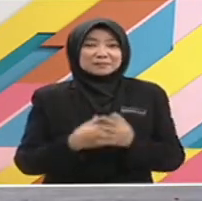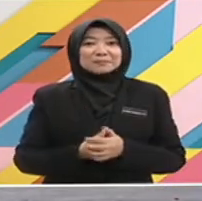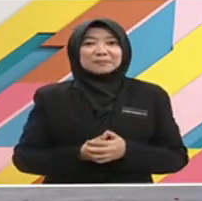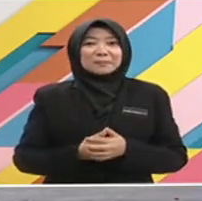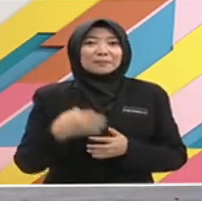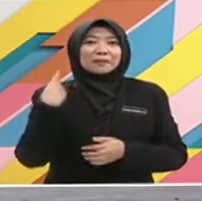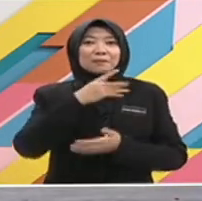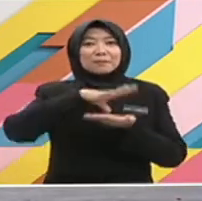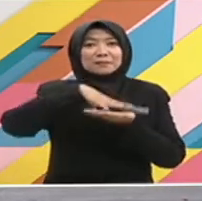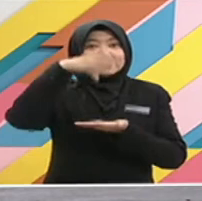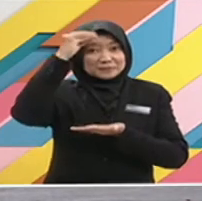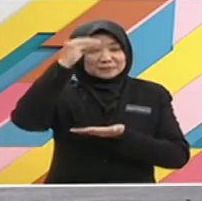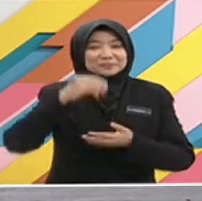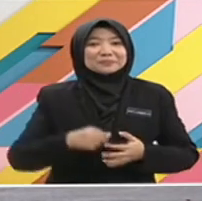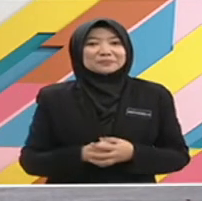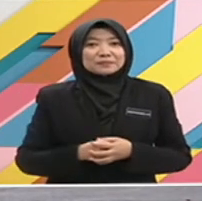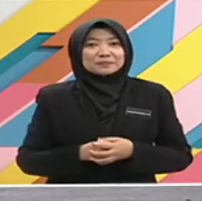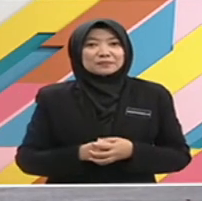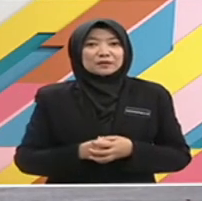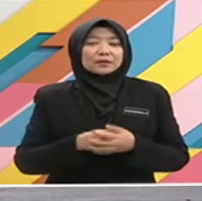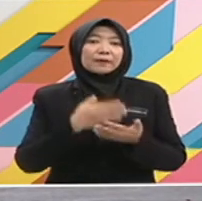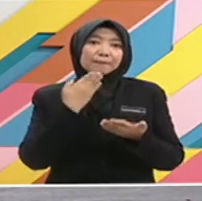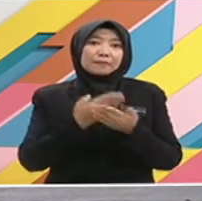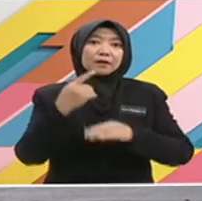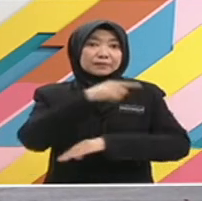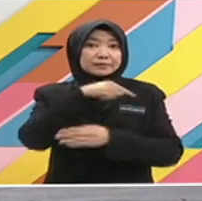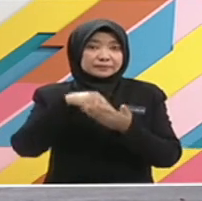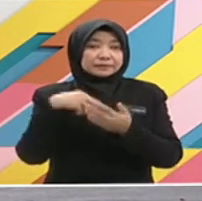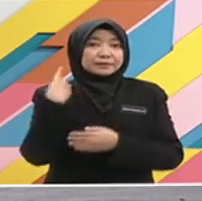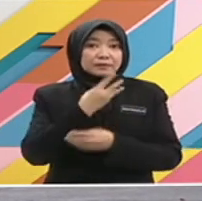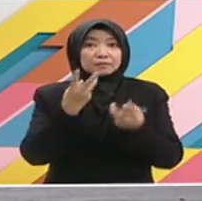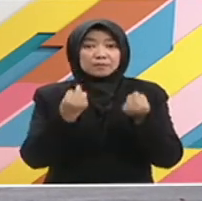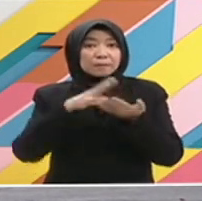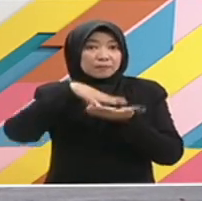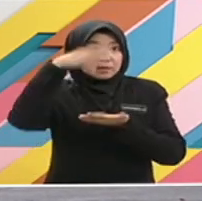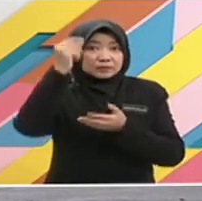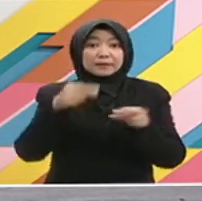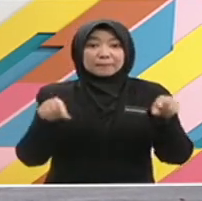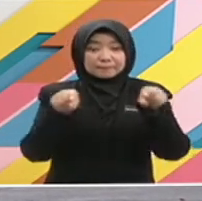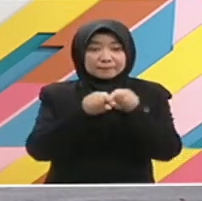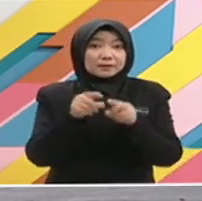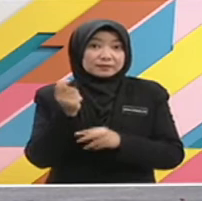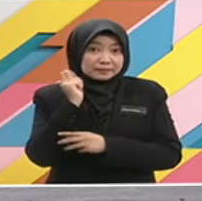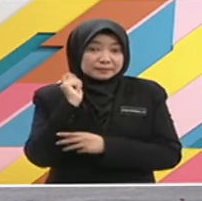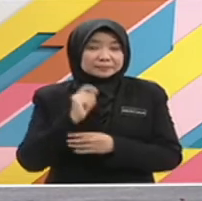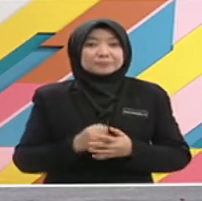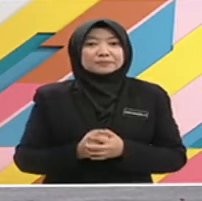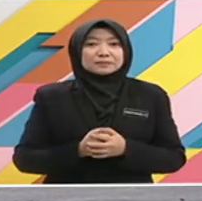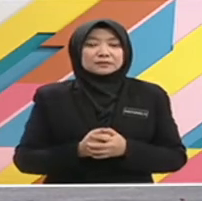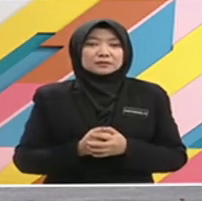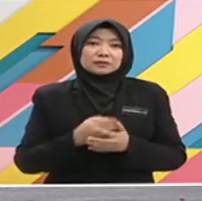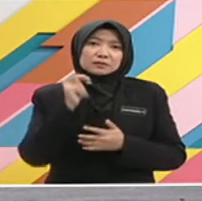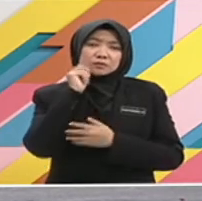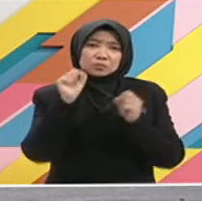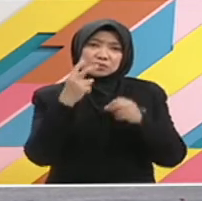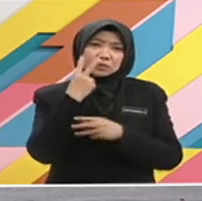nak belajar hari ini. Silakan Cikgu. Baik, kita nak belajar mengenai imbangan tadi dah tahu kan. Jadi Nisa, Nisa boleh tengok tak apa